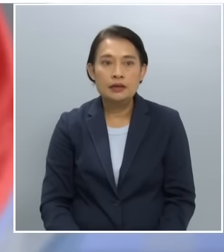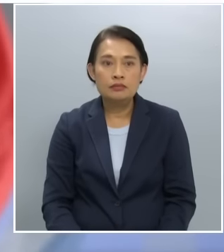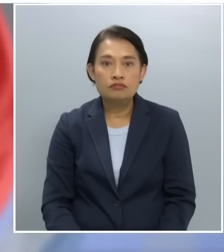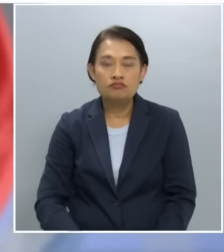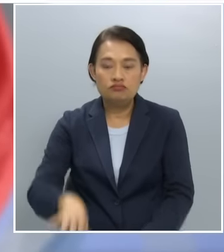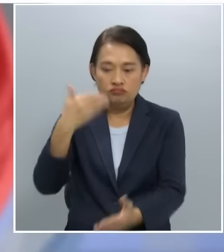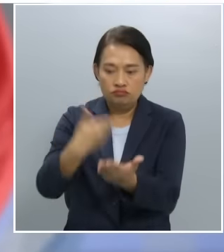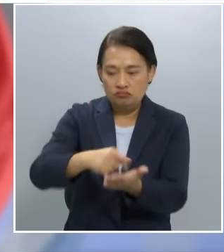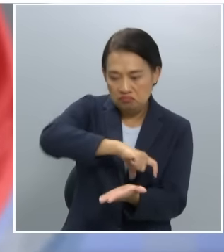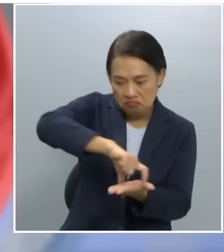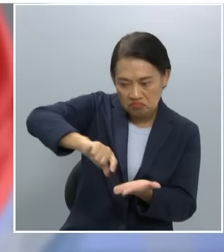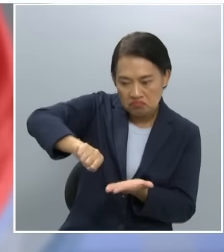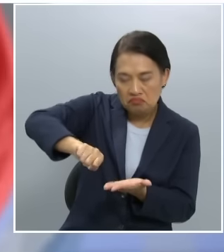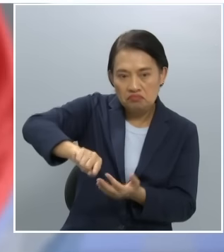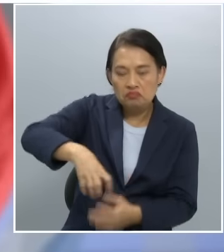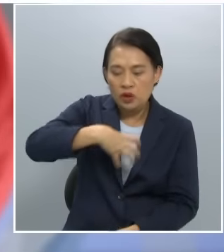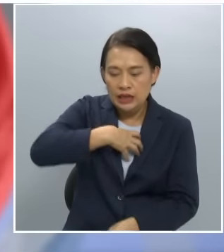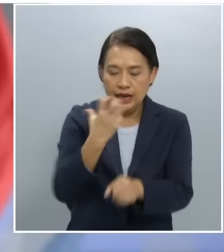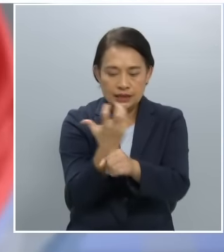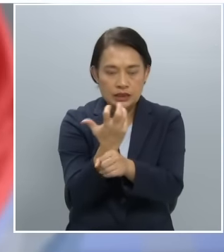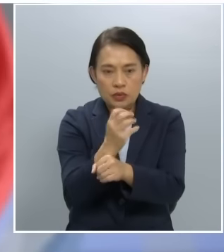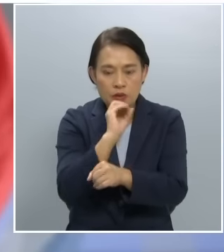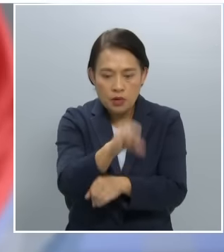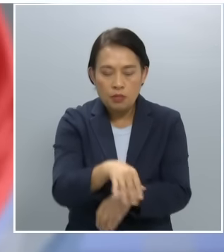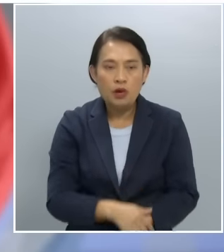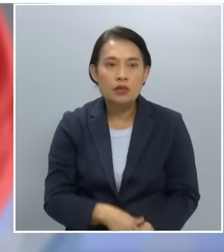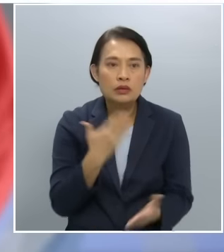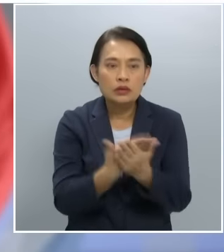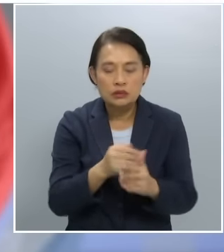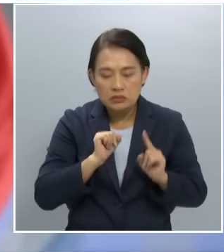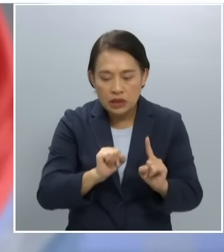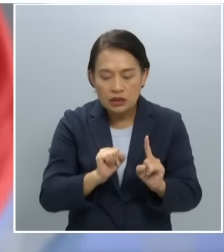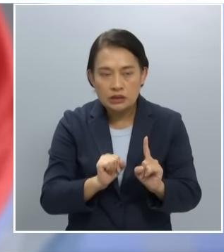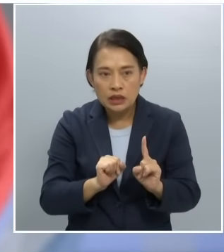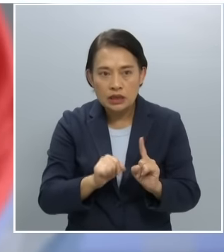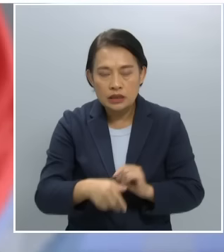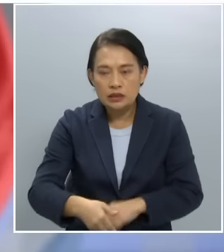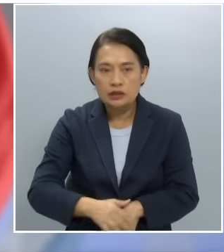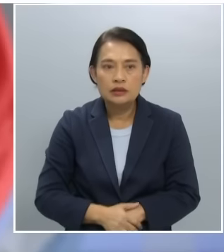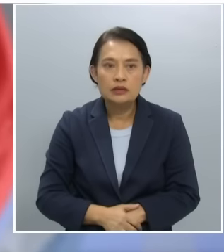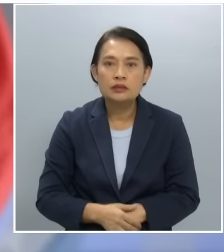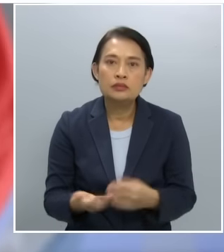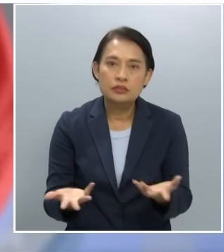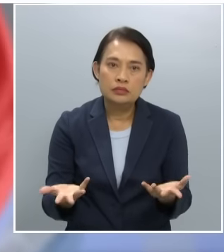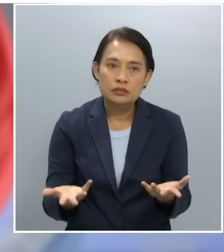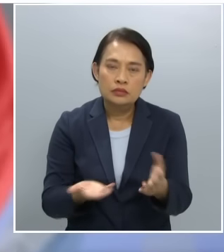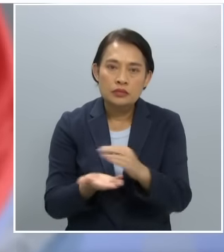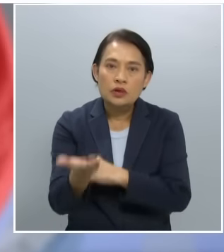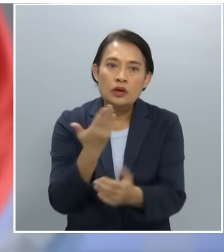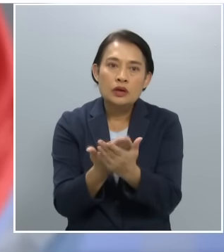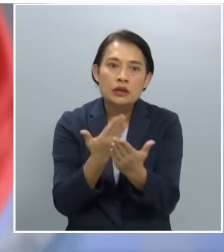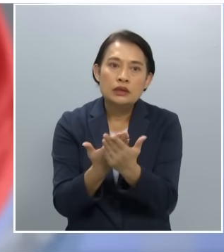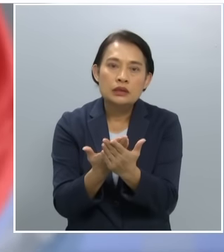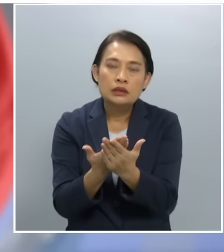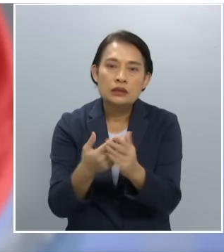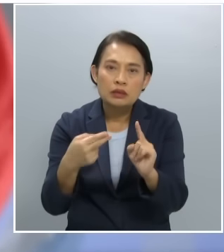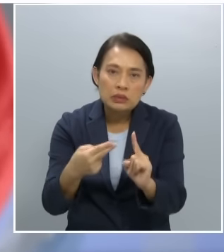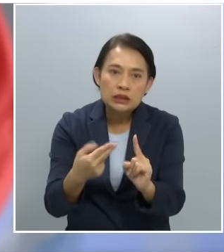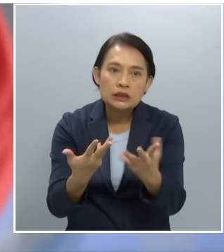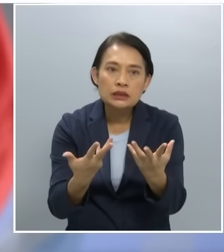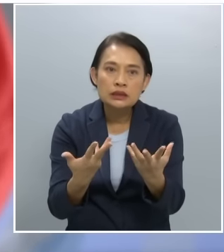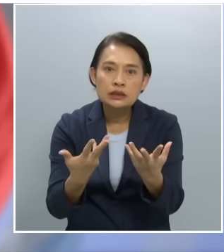เงินไปให้เพราะอยากจะมาออกค่ะบางคนเนี่ยเสียหายหลักแสนก็ขอเงินครับหลักหมื่นอืเพราะว่ามาออกเดี๋ยวได้คืนแน่นอนอะไรอย่างงั้นน่ะ